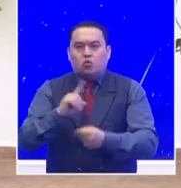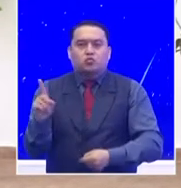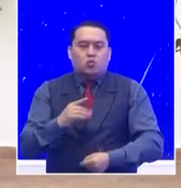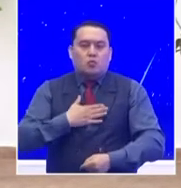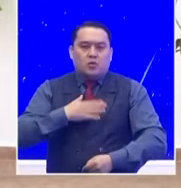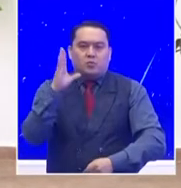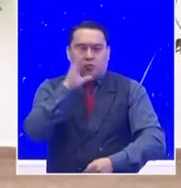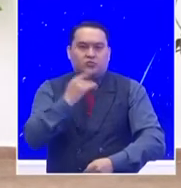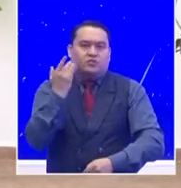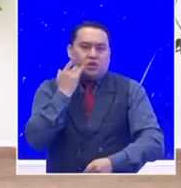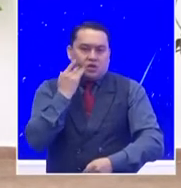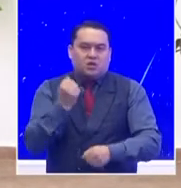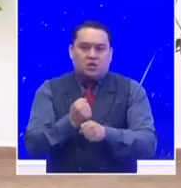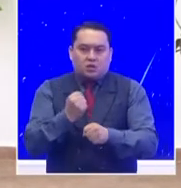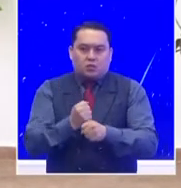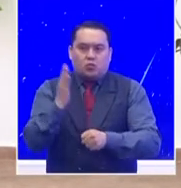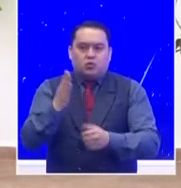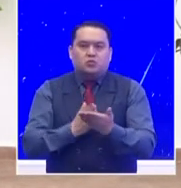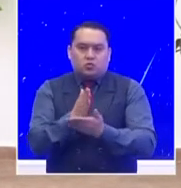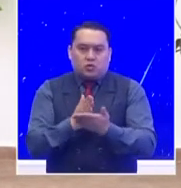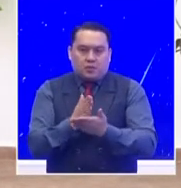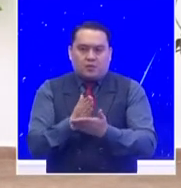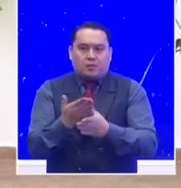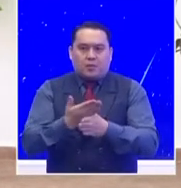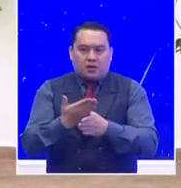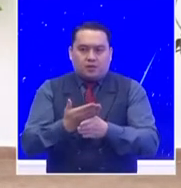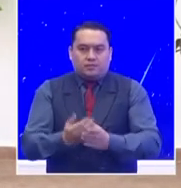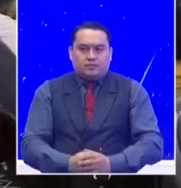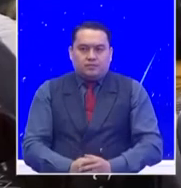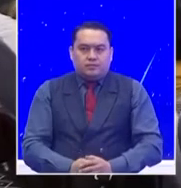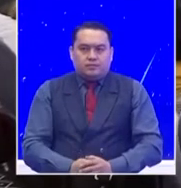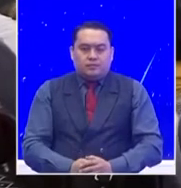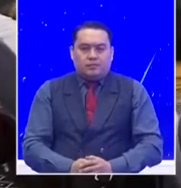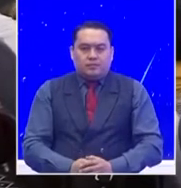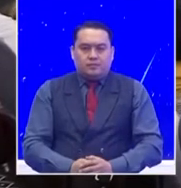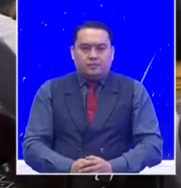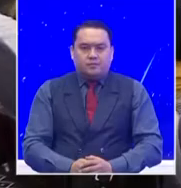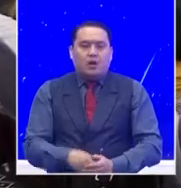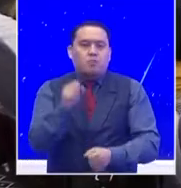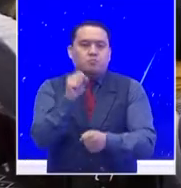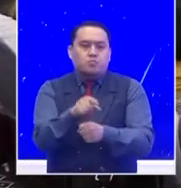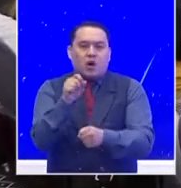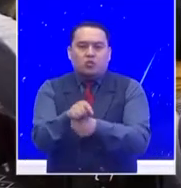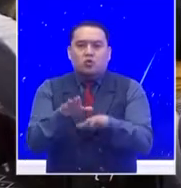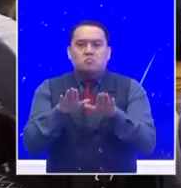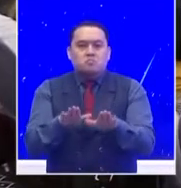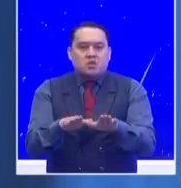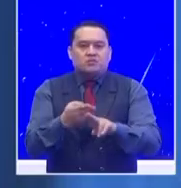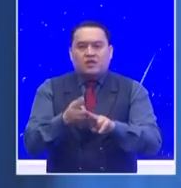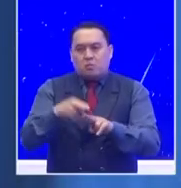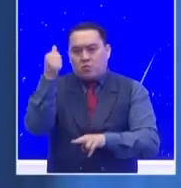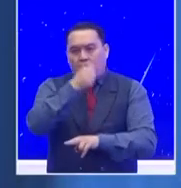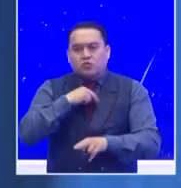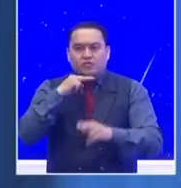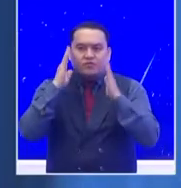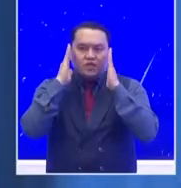руках, мы всегда для народа будем служить и будем помогать. Багдат Манзоров поручил местным властям в текущем году